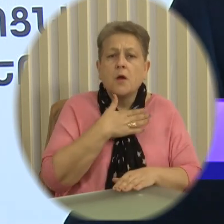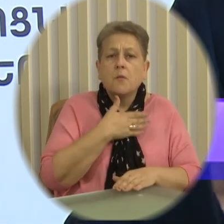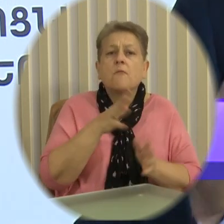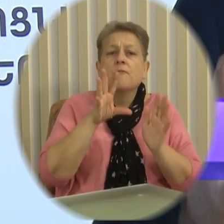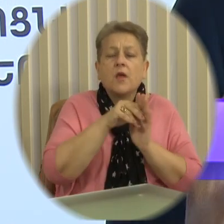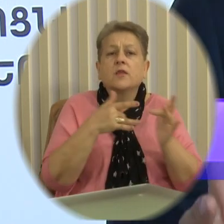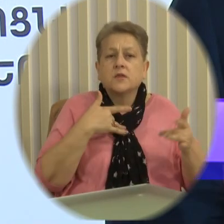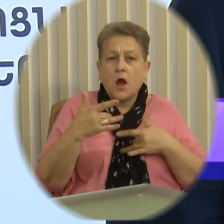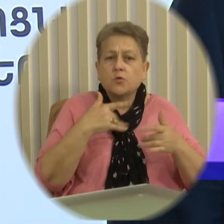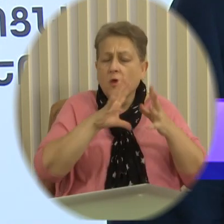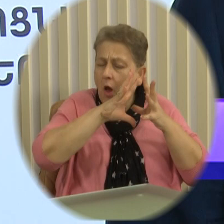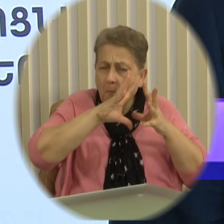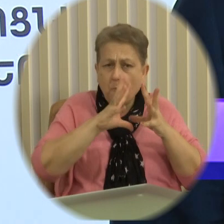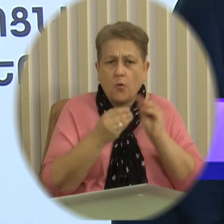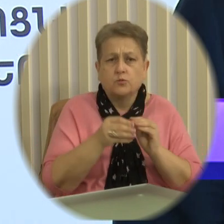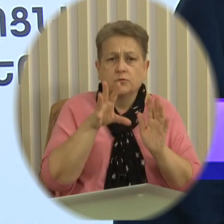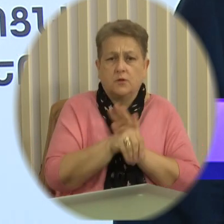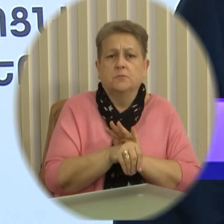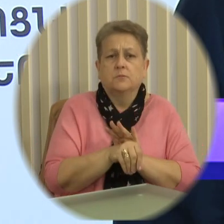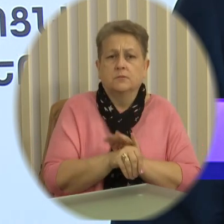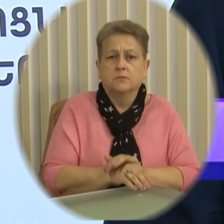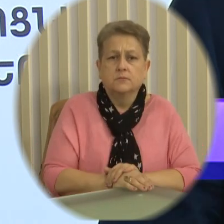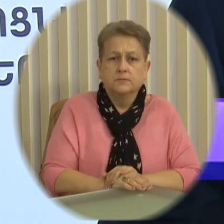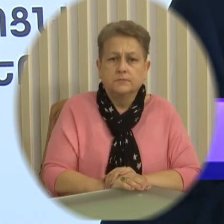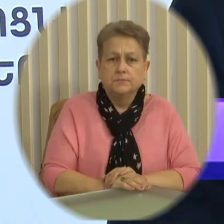են թատրոնն ամբողջությամբ.